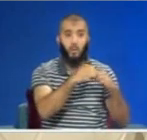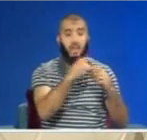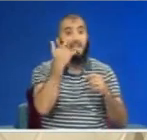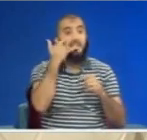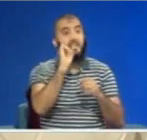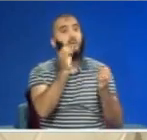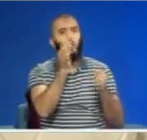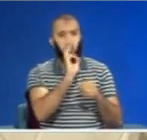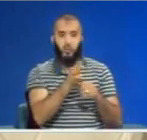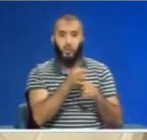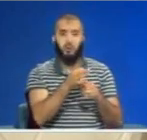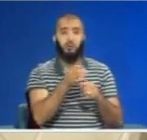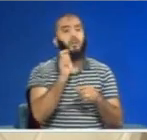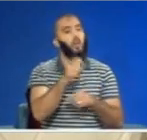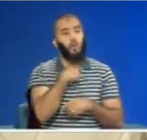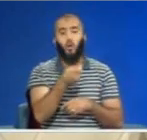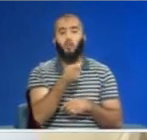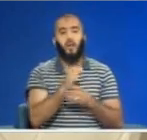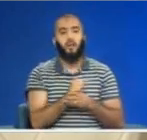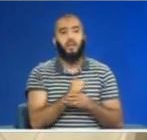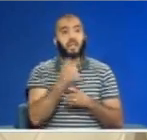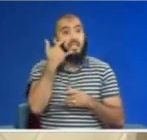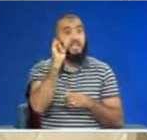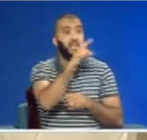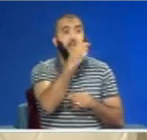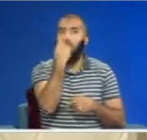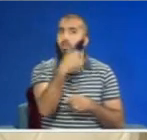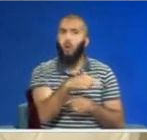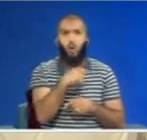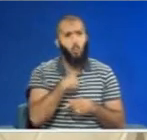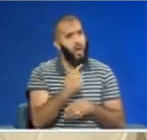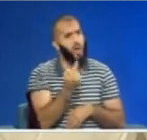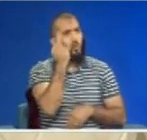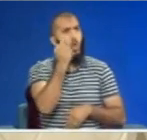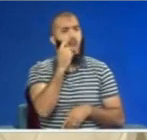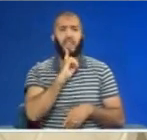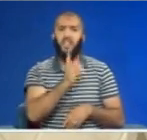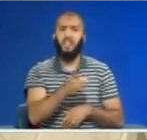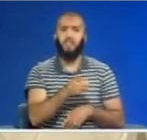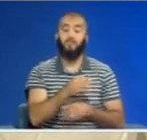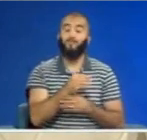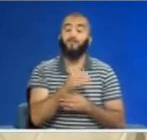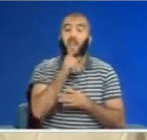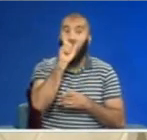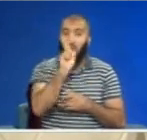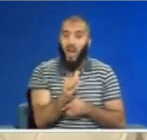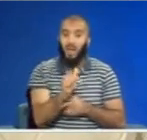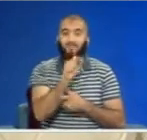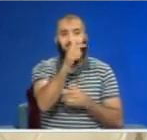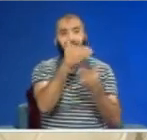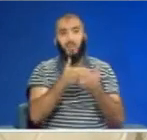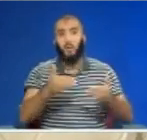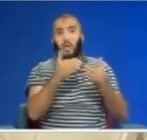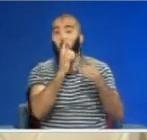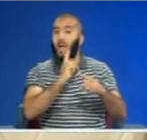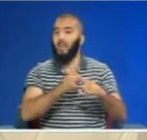إذا قال لا، أنا الذي تصرفت بهذا ولم أشاور أحدا ولم استشر أحدا ولم يقول أحد برضا وعدم الرضا،